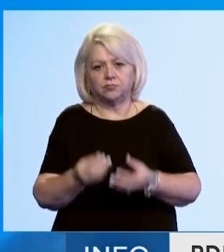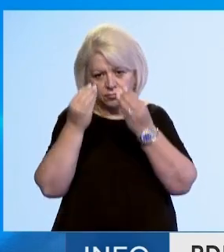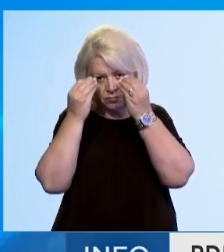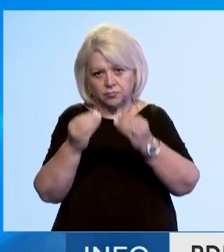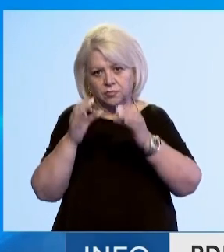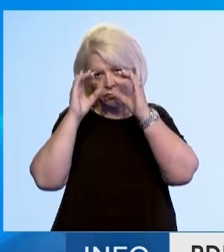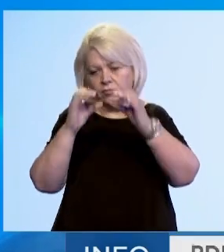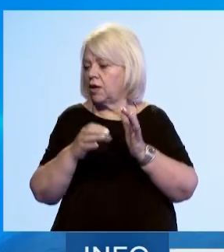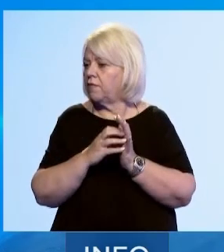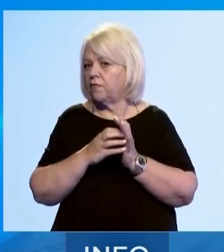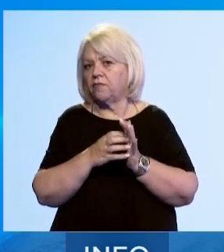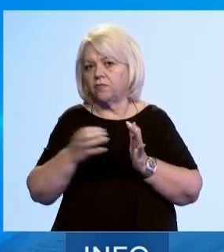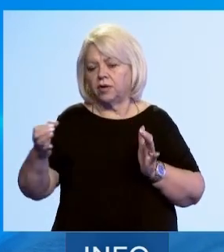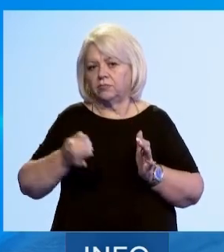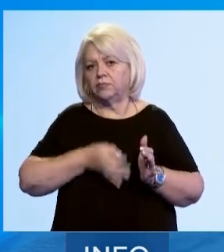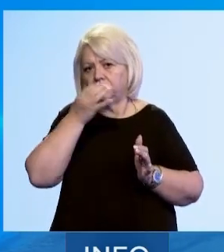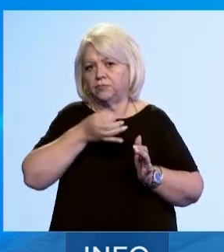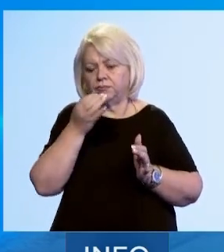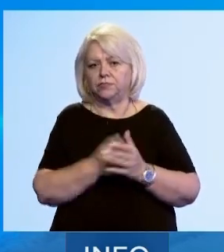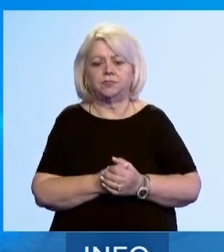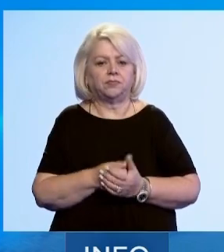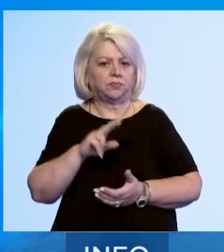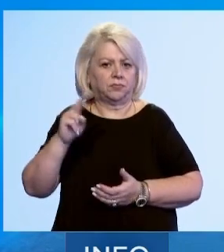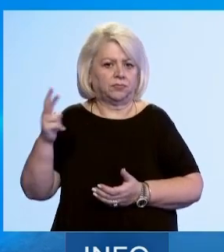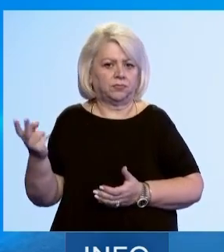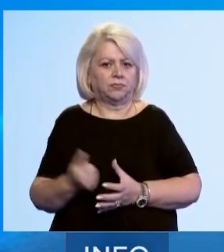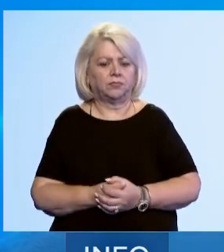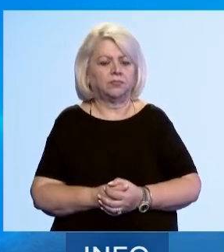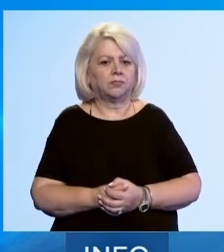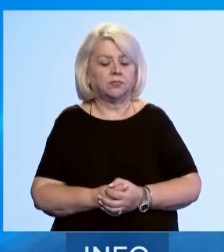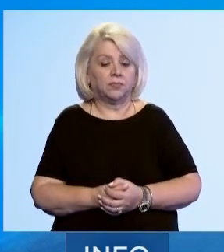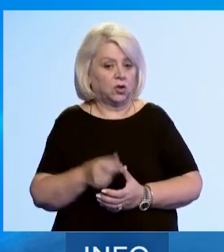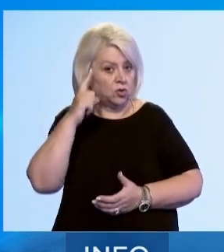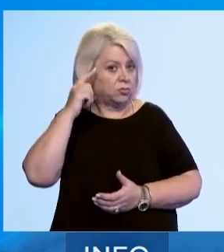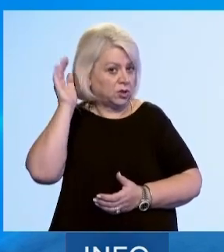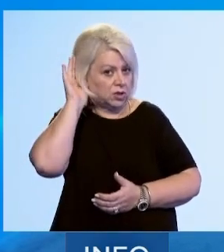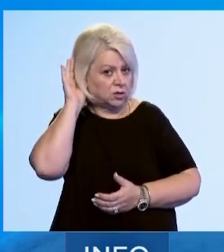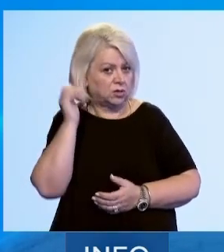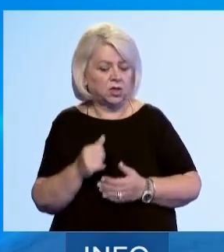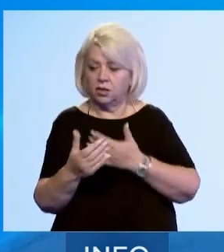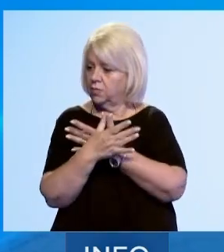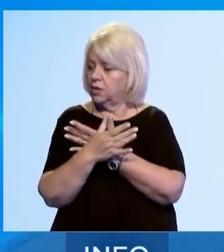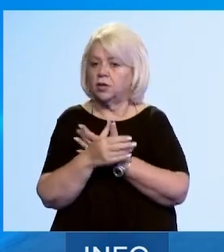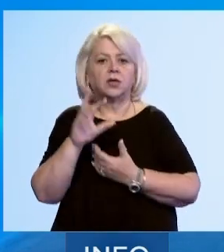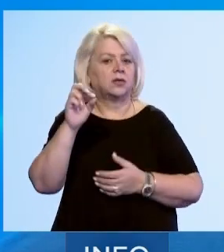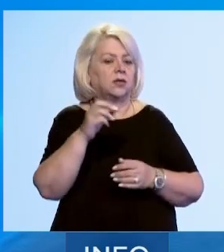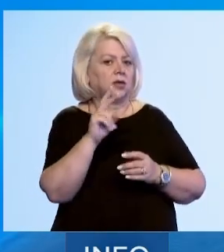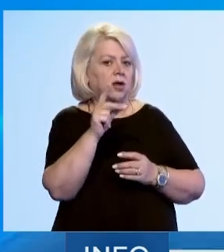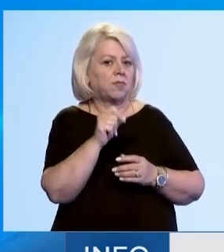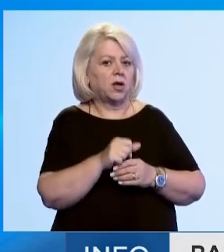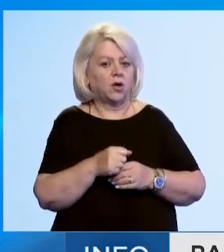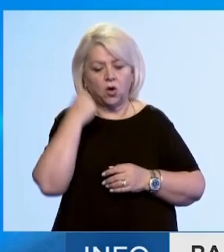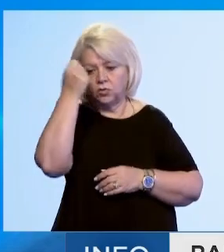vazhdojmë tutje rrjedhën e magazinës me informacione të tjera të ditës. Kryeministri i Shqipërisë Edi Rama pas Kosovës